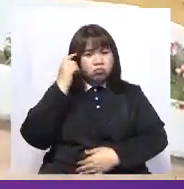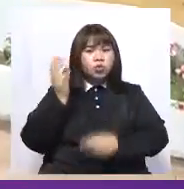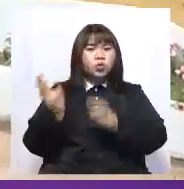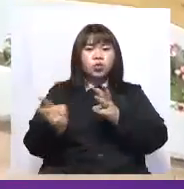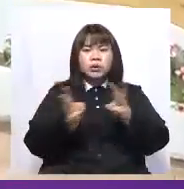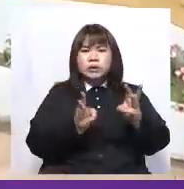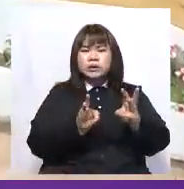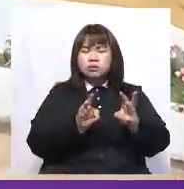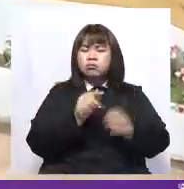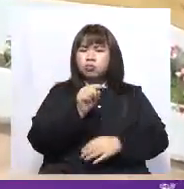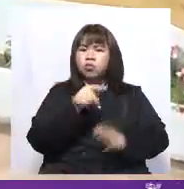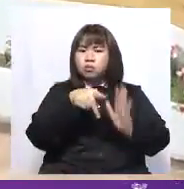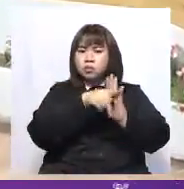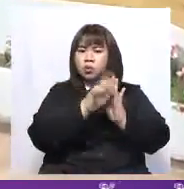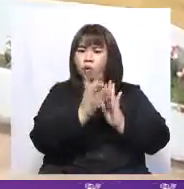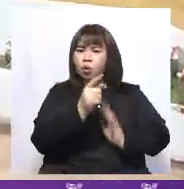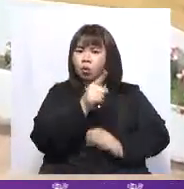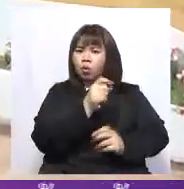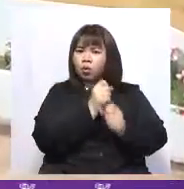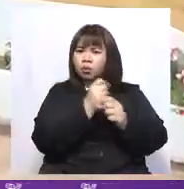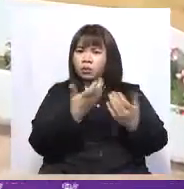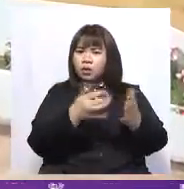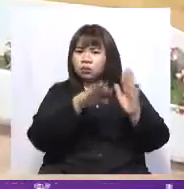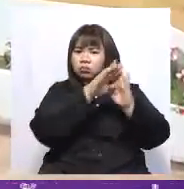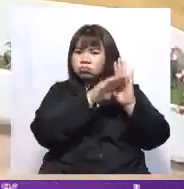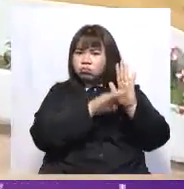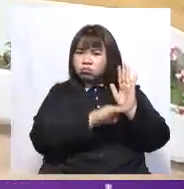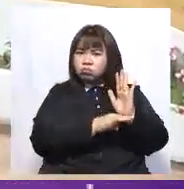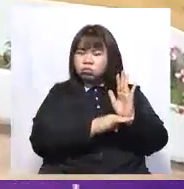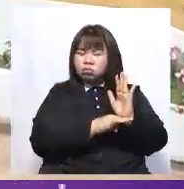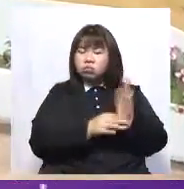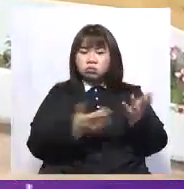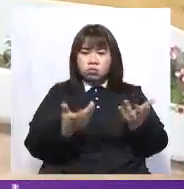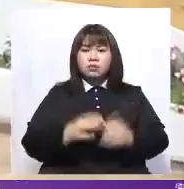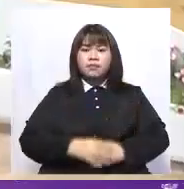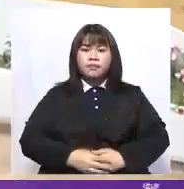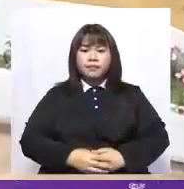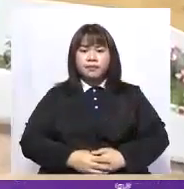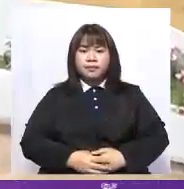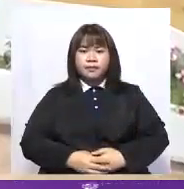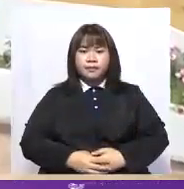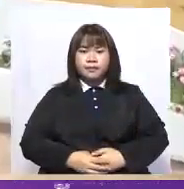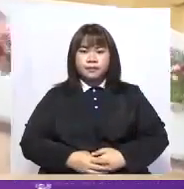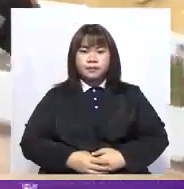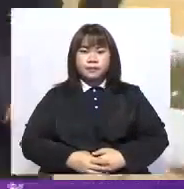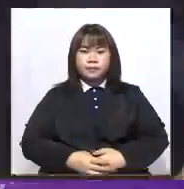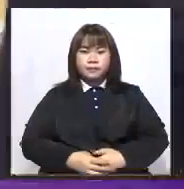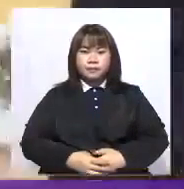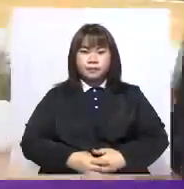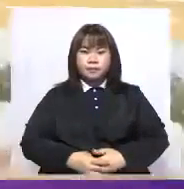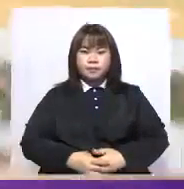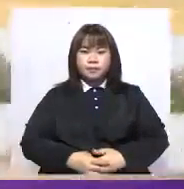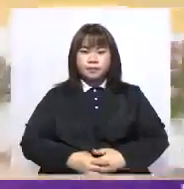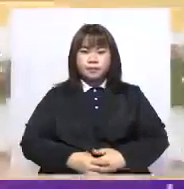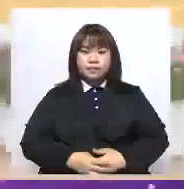พื้นที่ของจังหวัดพิษณุโลกสถานการณ์ของโรคพิษสุนัขบ้าณปัจจุบันนี้เป็นอย่างไรกันบ้างครับ